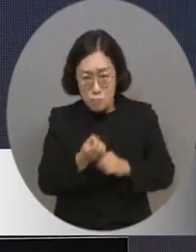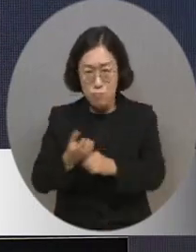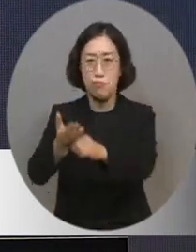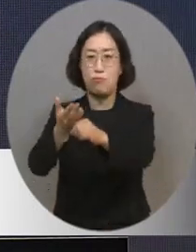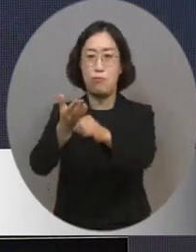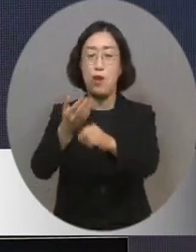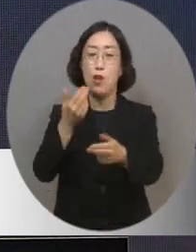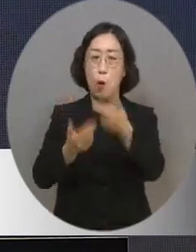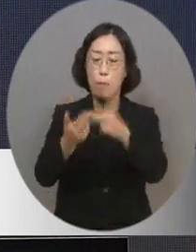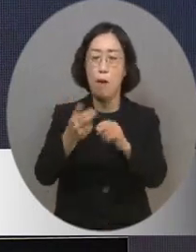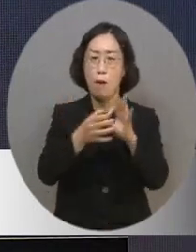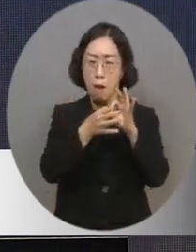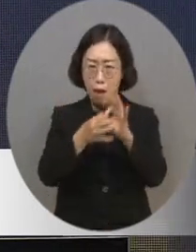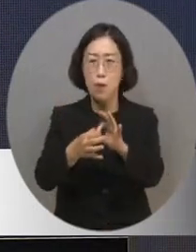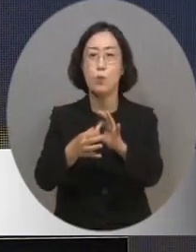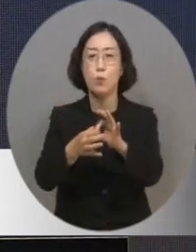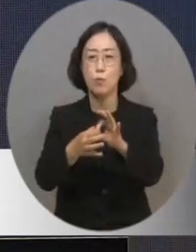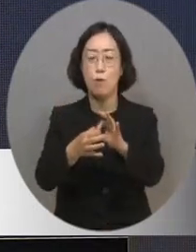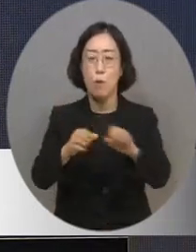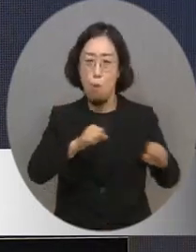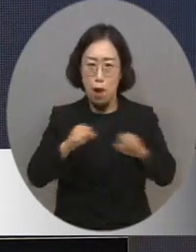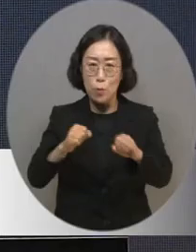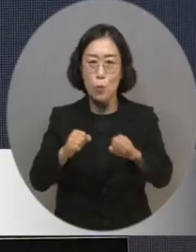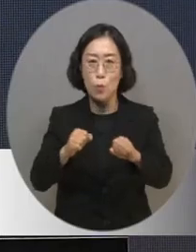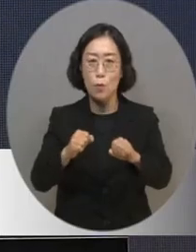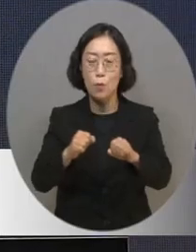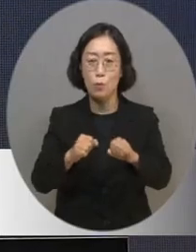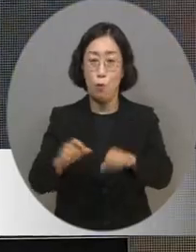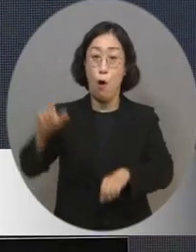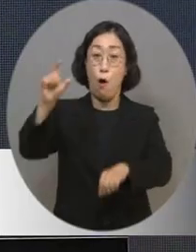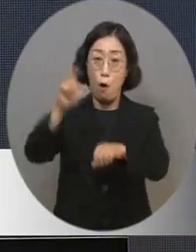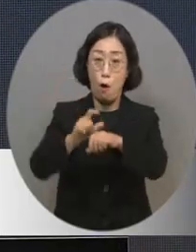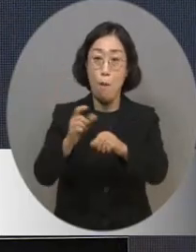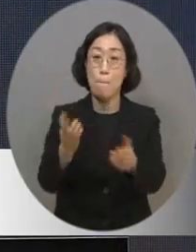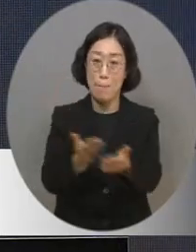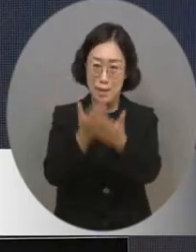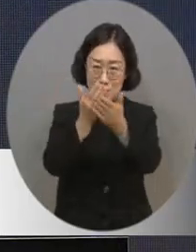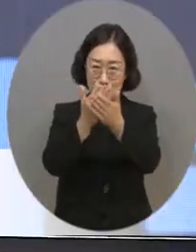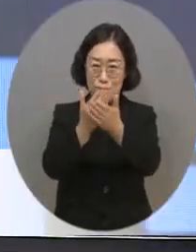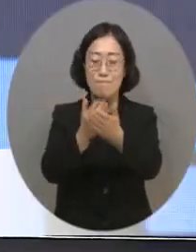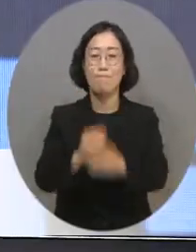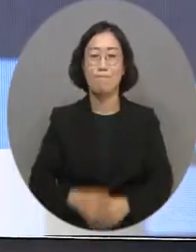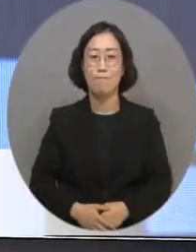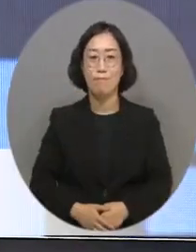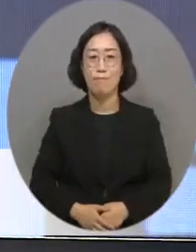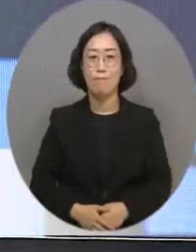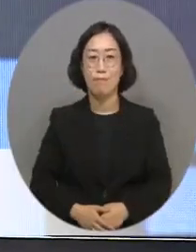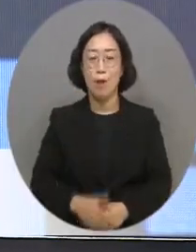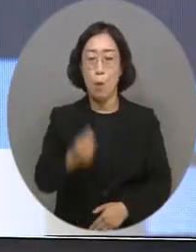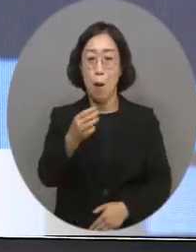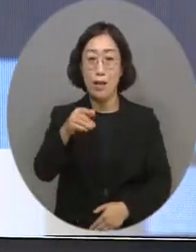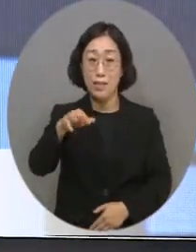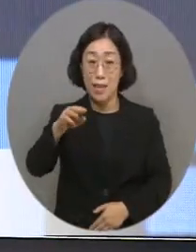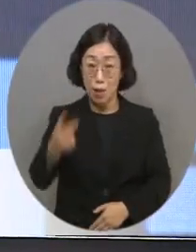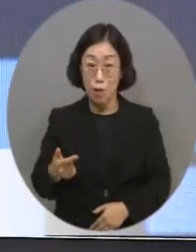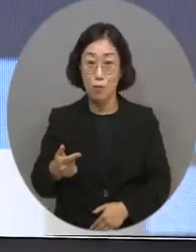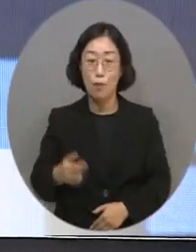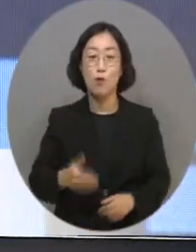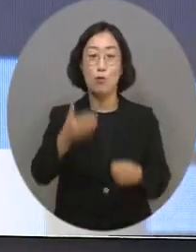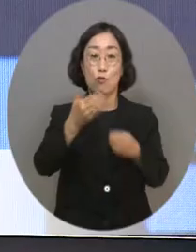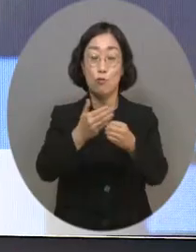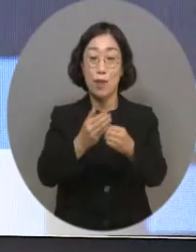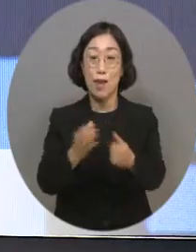그런 협회로 거듭 역할을 계속해 나가실 겁니다. 황재현 제9대 회장님의